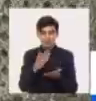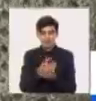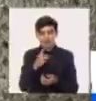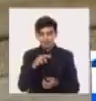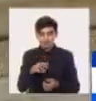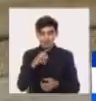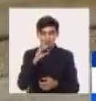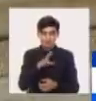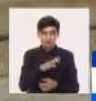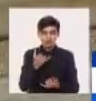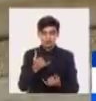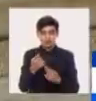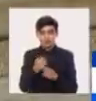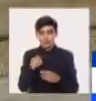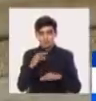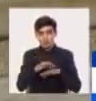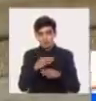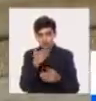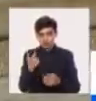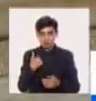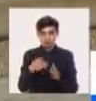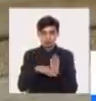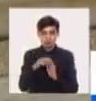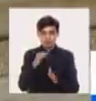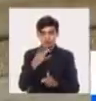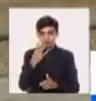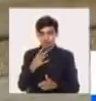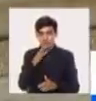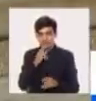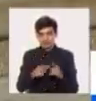саумалдың арқасында мына іштерім ауырмайды менің.